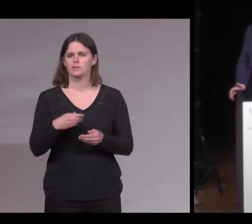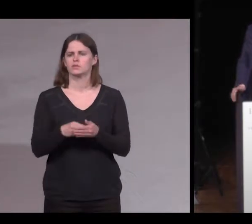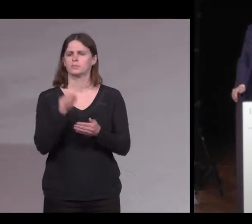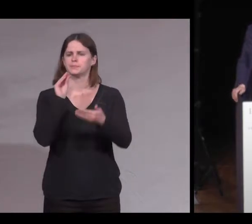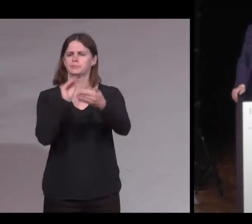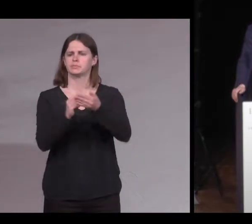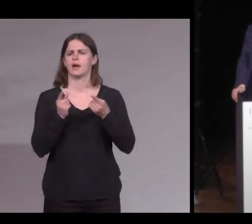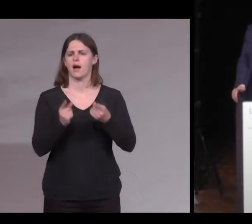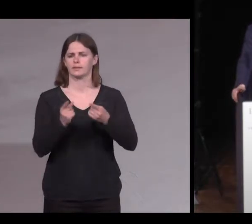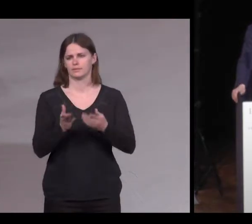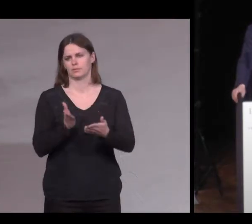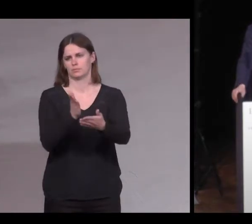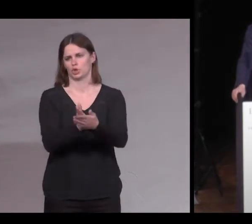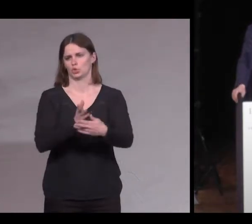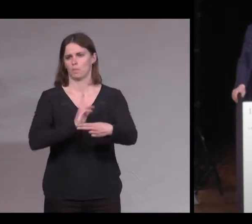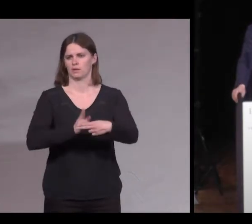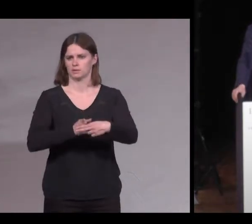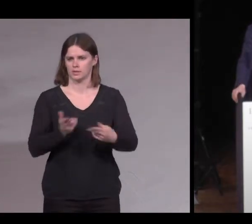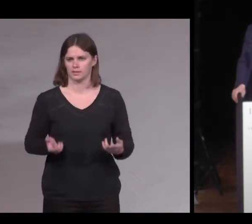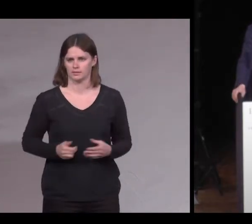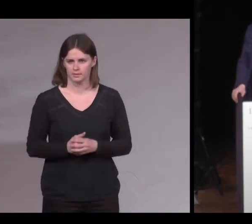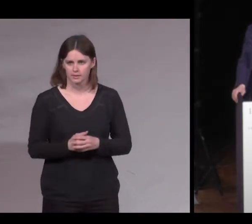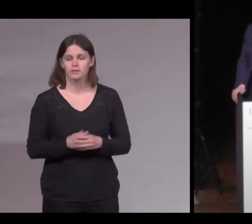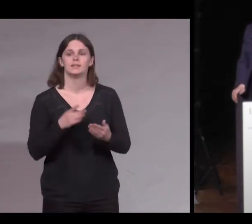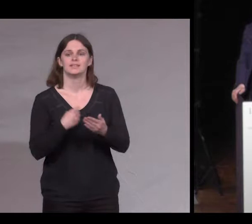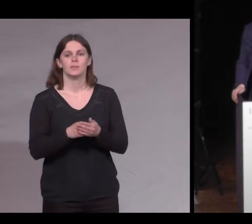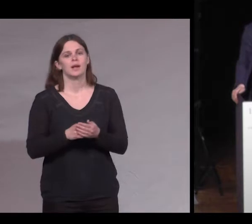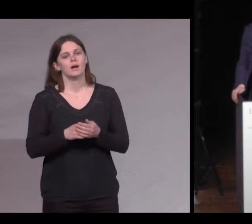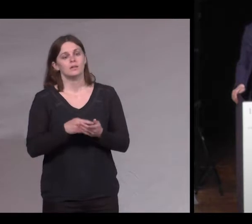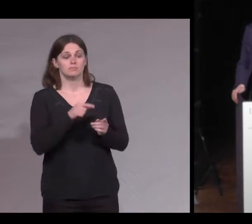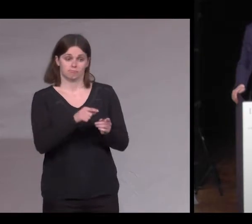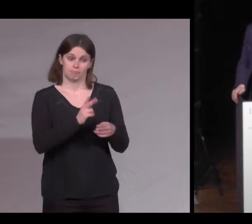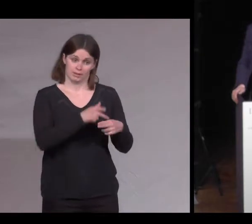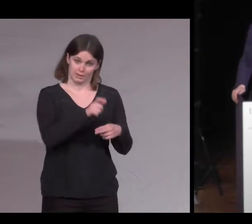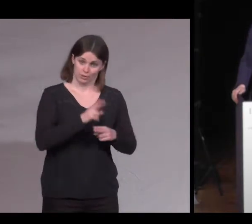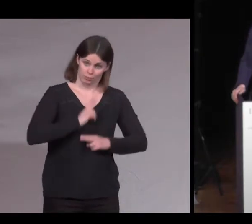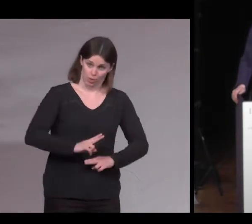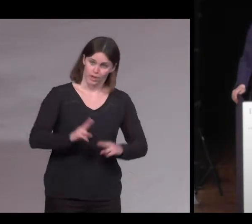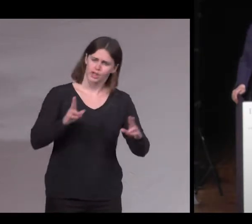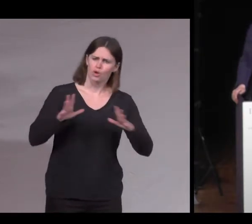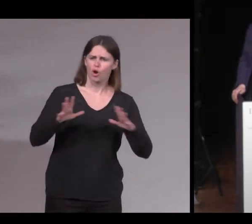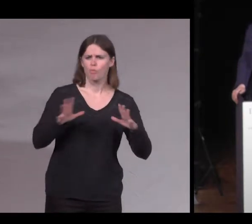jakým způsobem pacient donutí spolupráci s robotem, tak pro roboty jsou poměrně vysoké známky